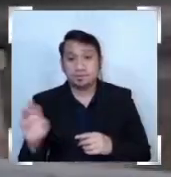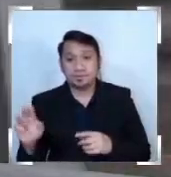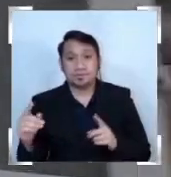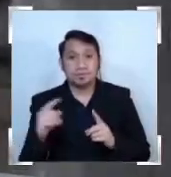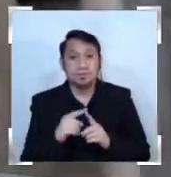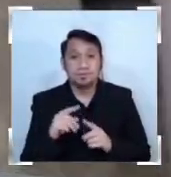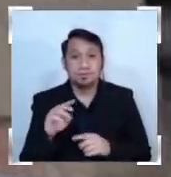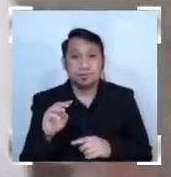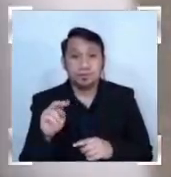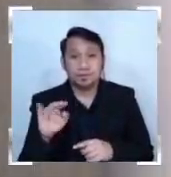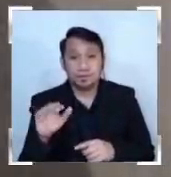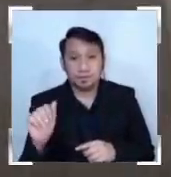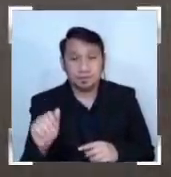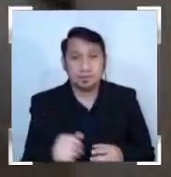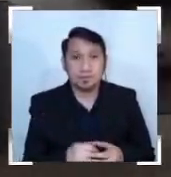Mia at pabalik.